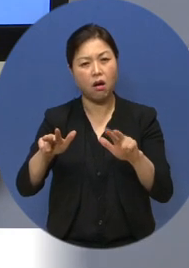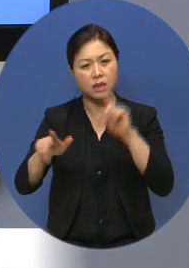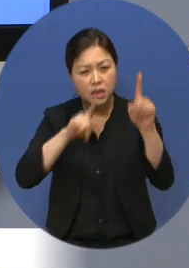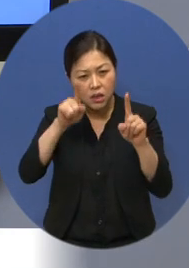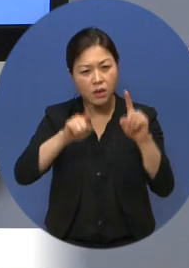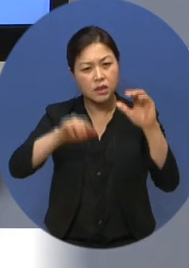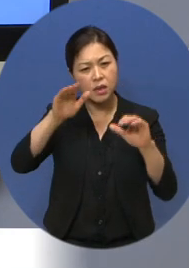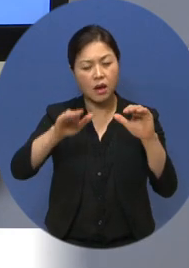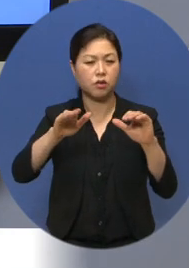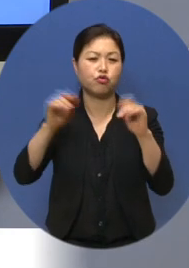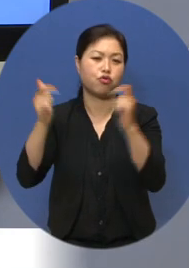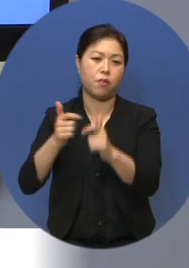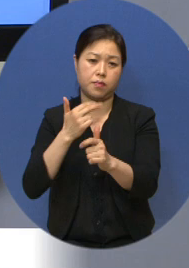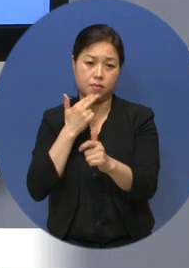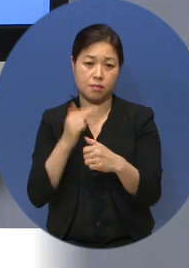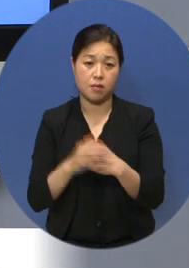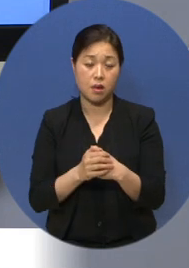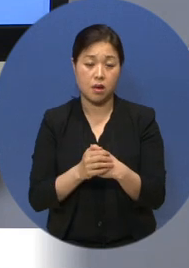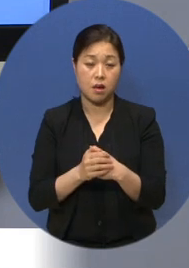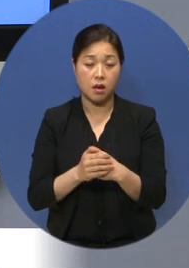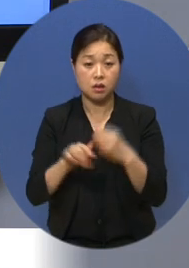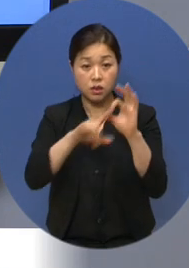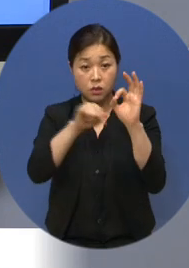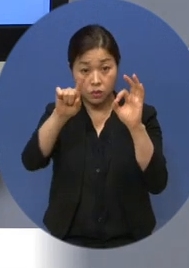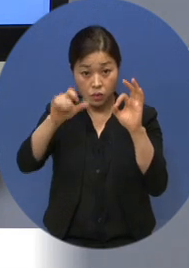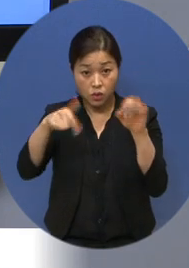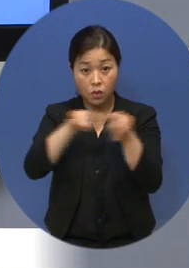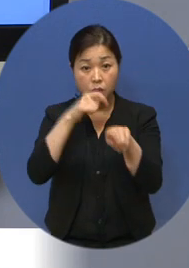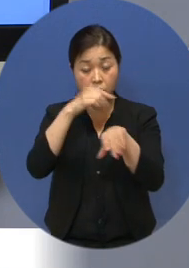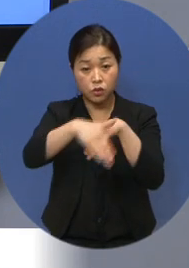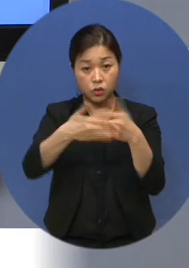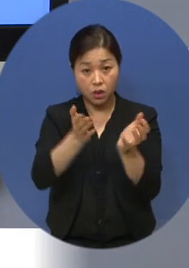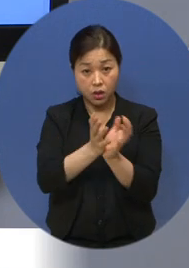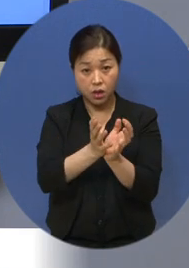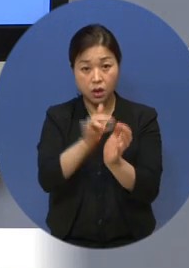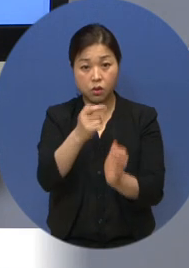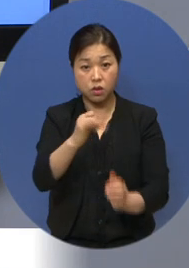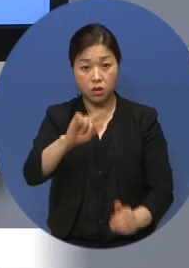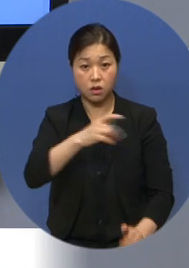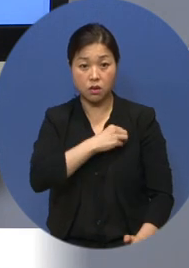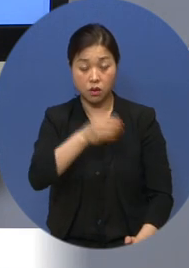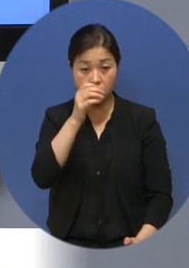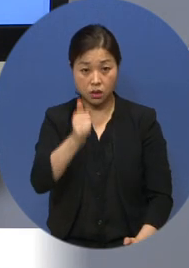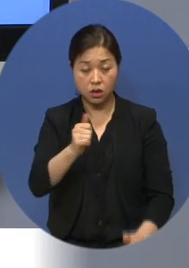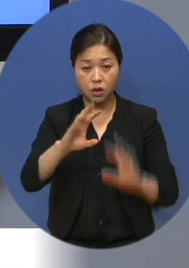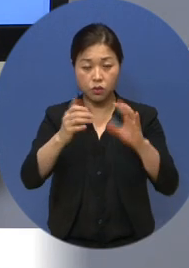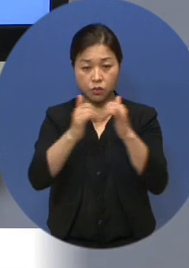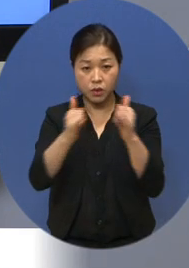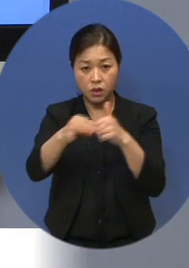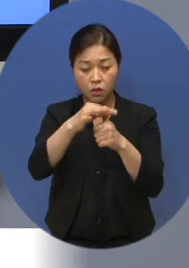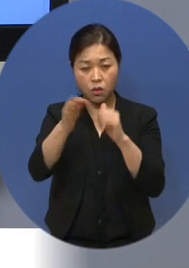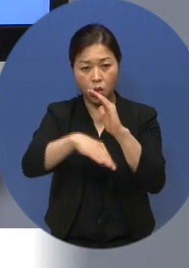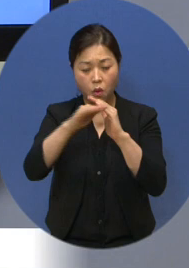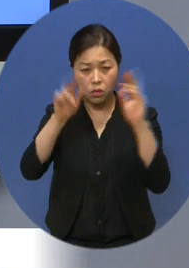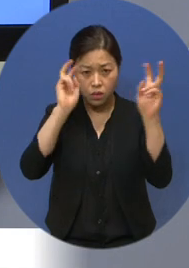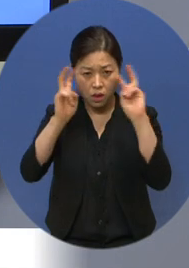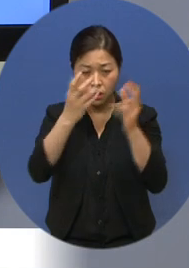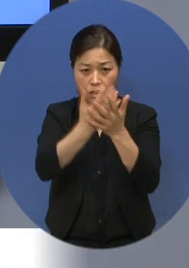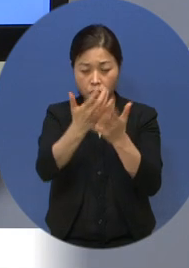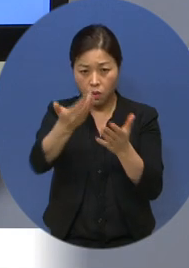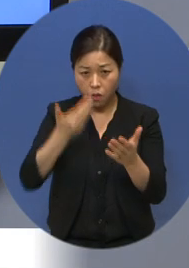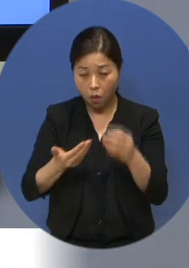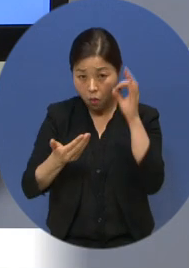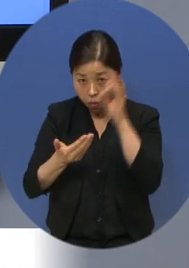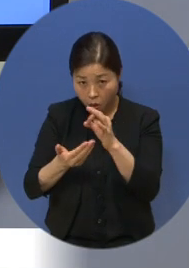더불어 민주당 고형의 원이 국민연금공단 으로부터 제출받은 자료를 분석한 결과 장애등급제